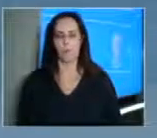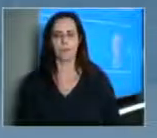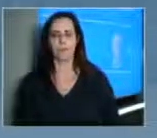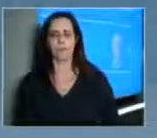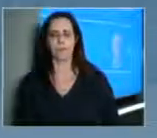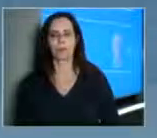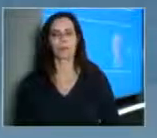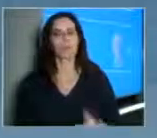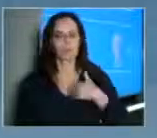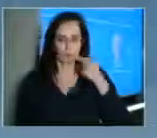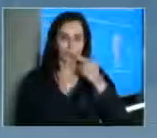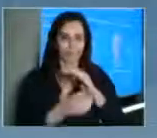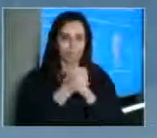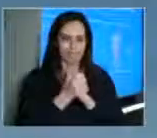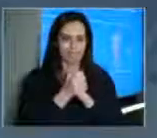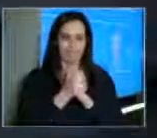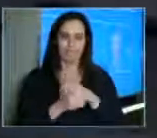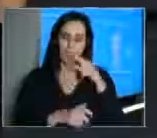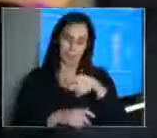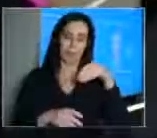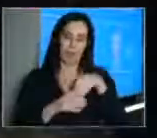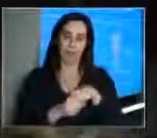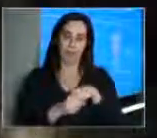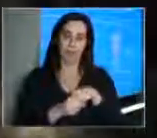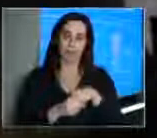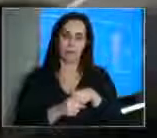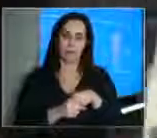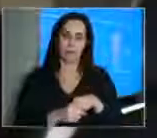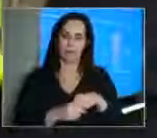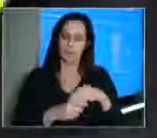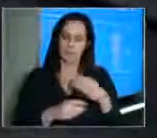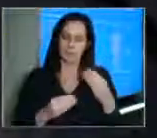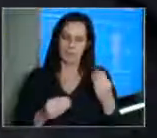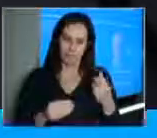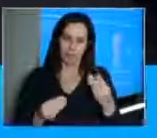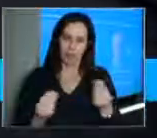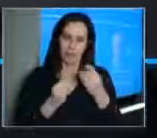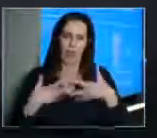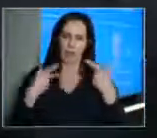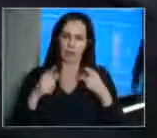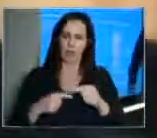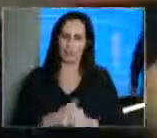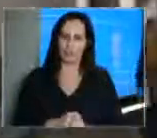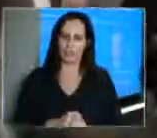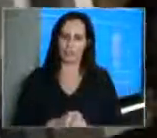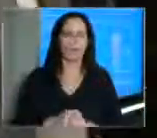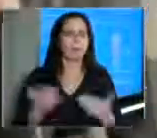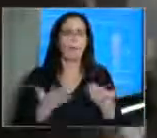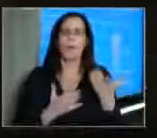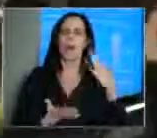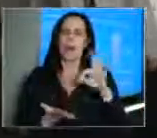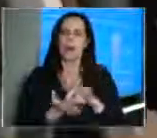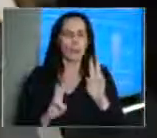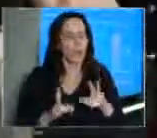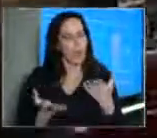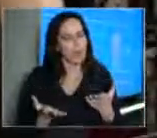כל מברכים אתכם, כי אתם חלק מהמבצע המרגש הזה, ו... מה היה הרגע? אתה